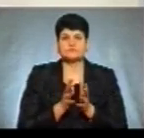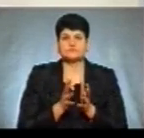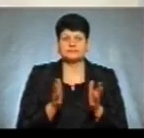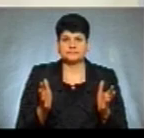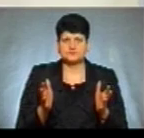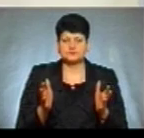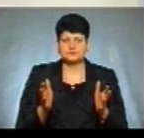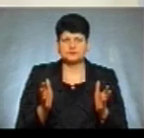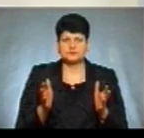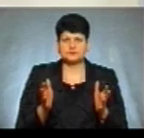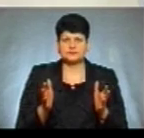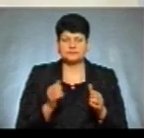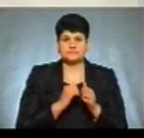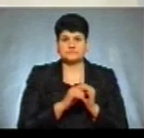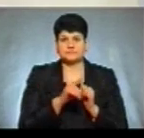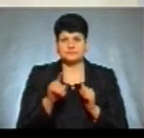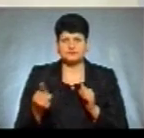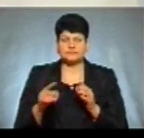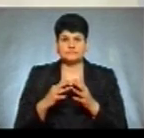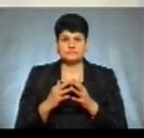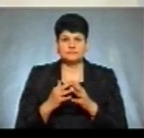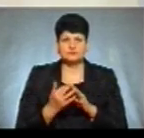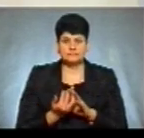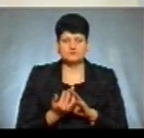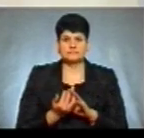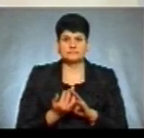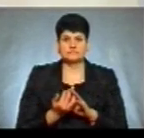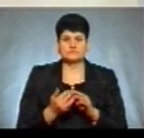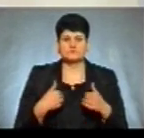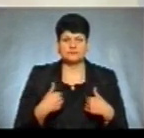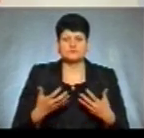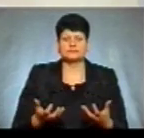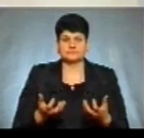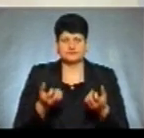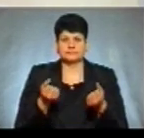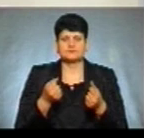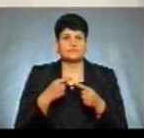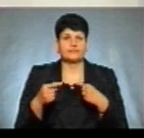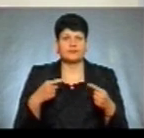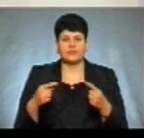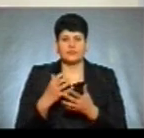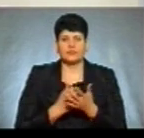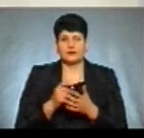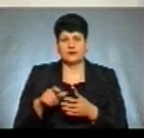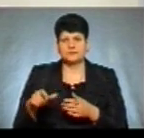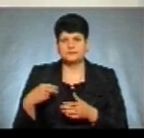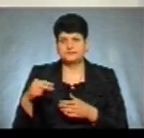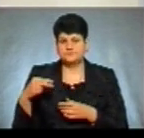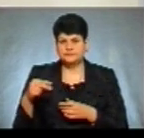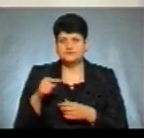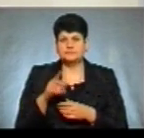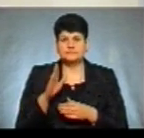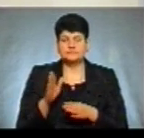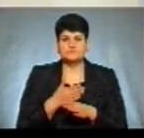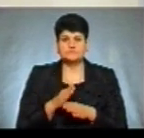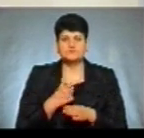більшість в кожному населеному пункті нас підтримують різних кандидатів в президенти, вони будуть між